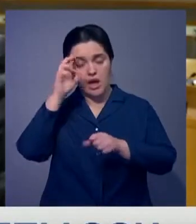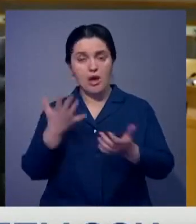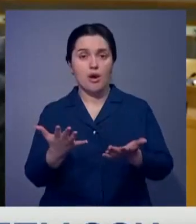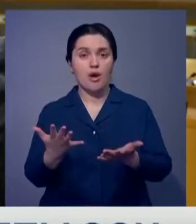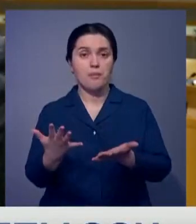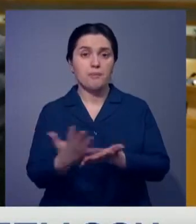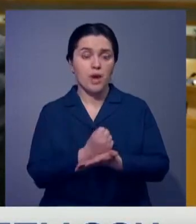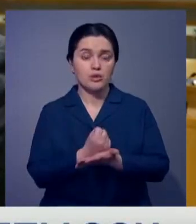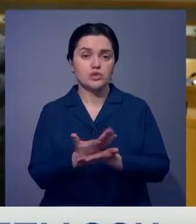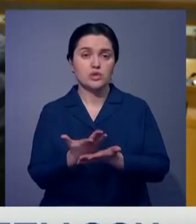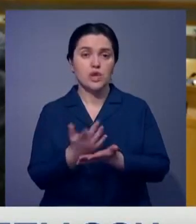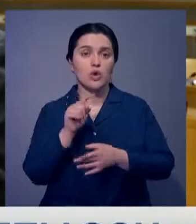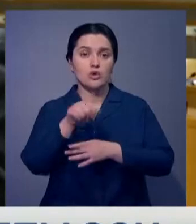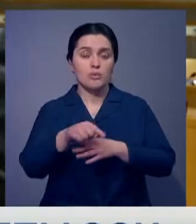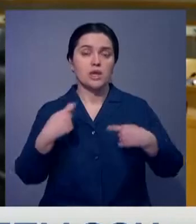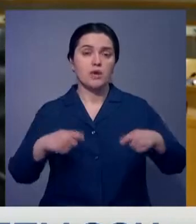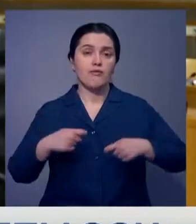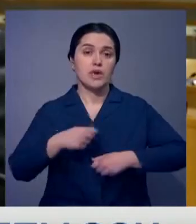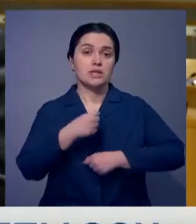к торговым центрам мира.